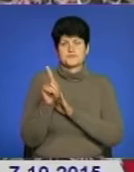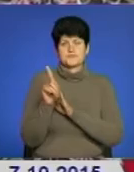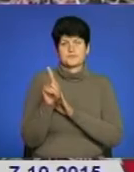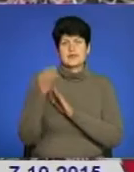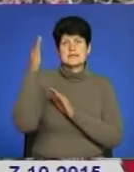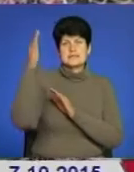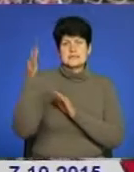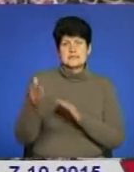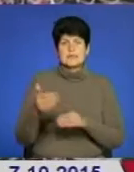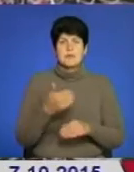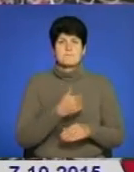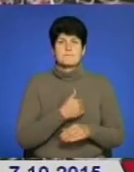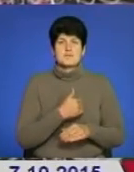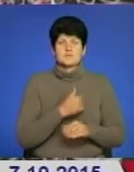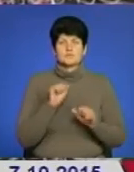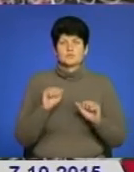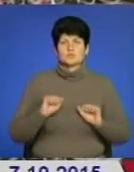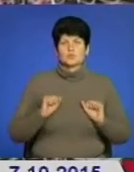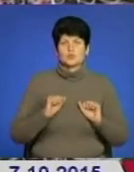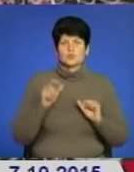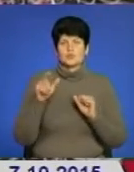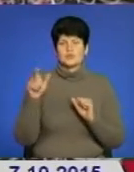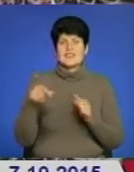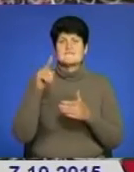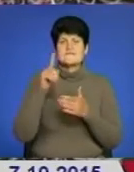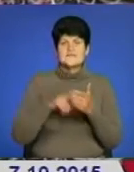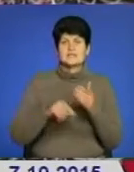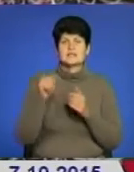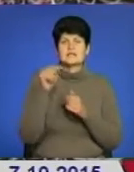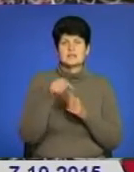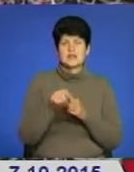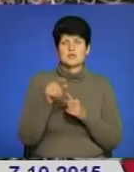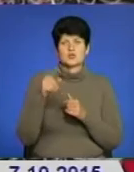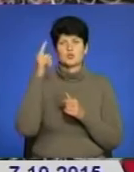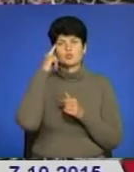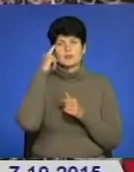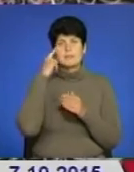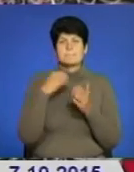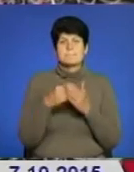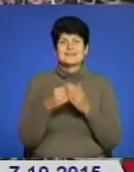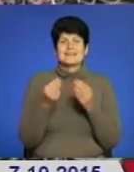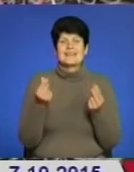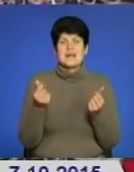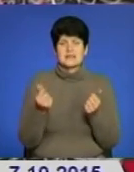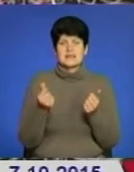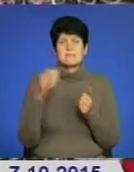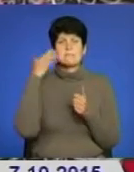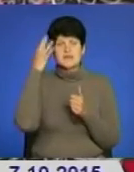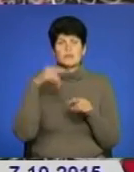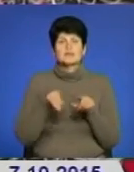Стіна бажань, напевно, стимулює людей вірити в те, що думки матеріальні і мрії матеріальні. І